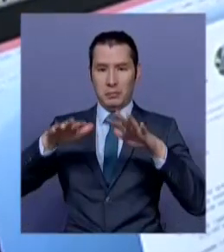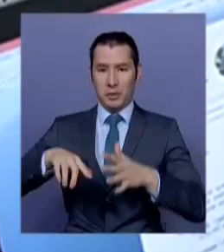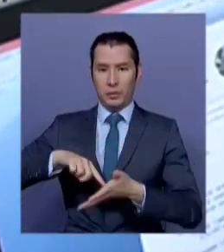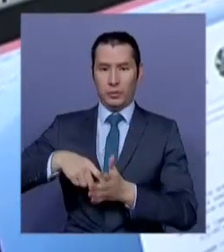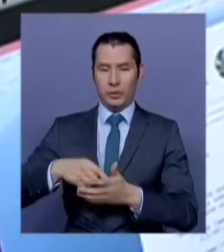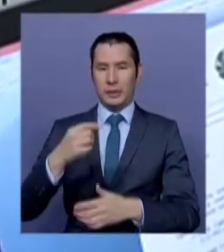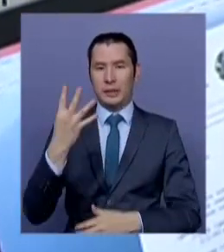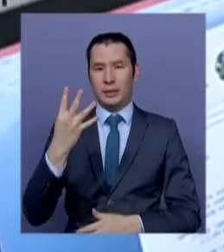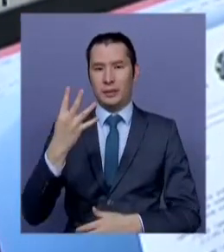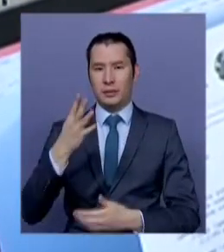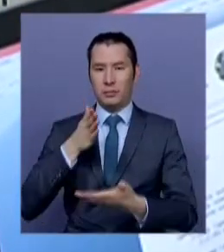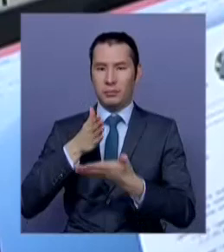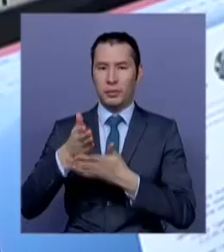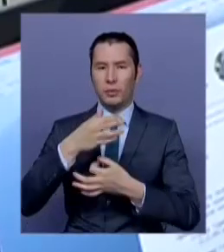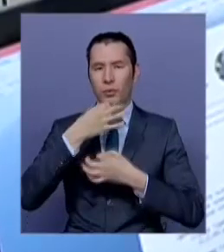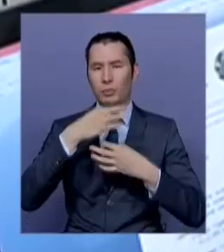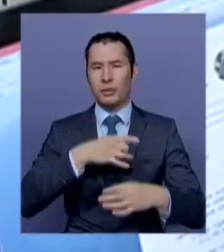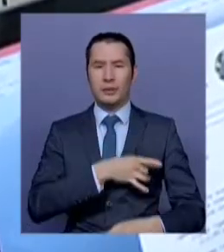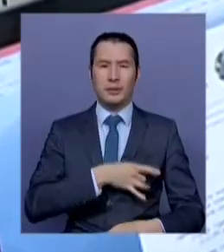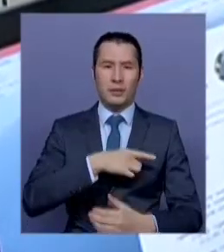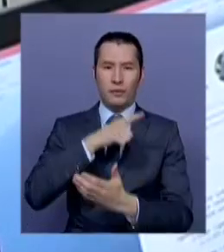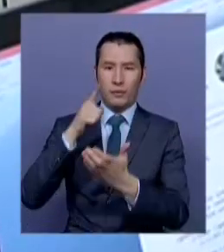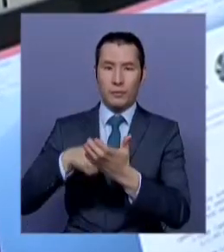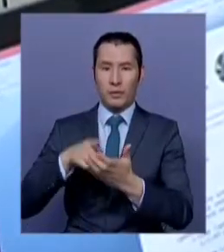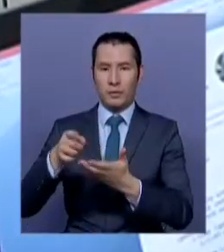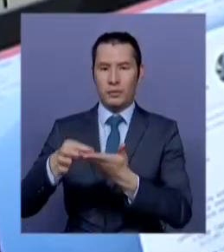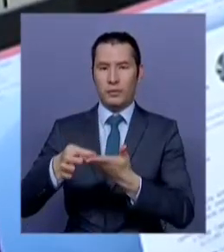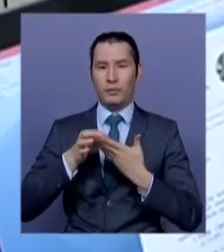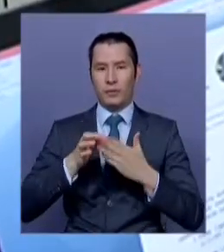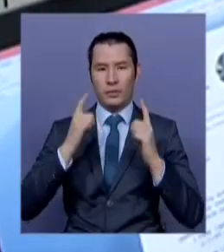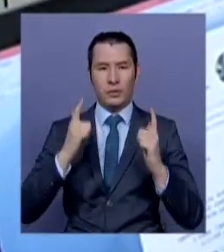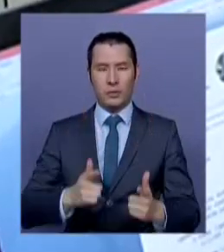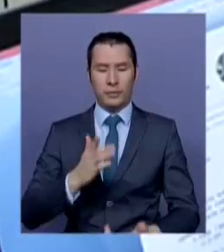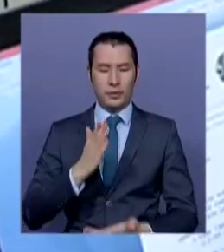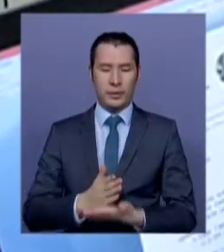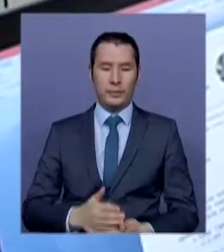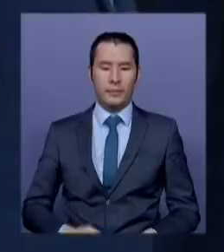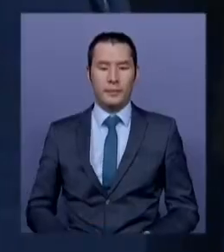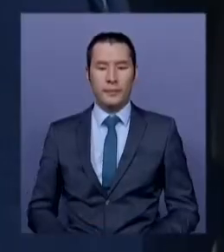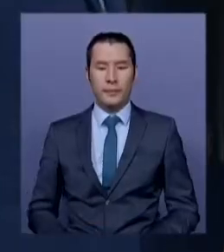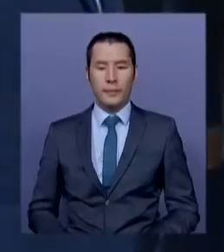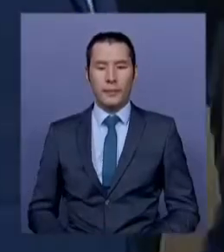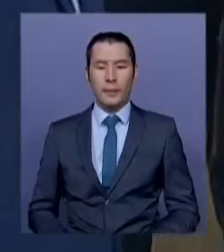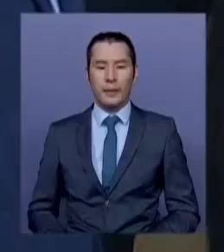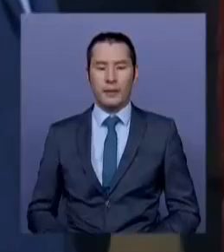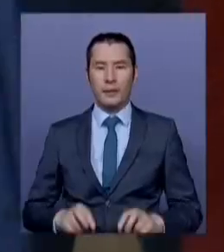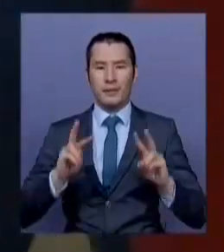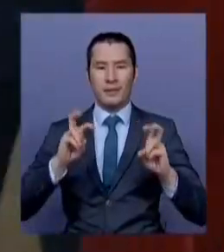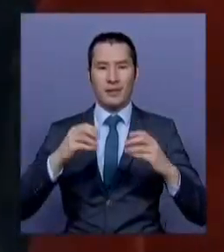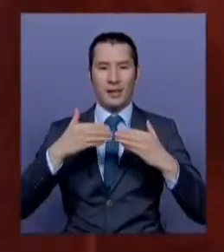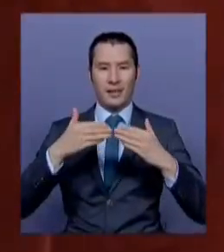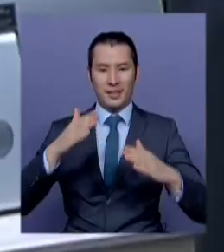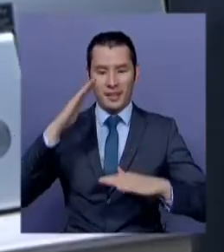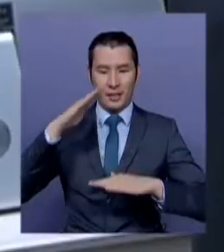тұрған фронт офиске келіп, әр сала мамандарынан өздерін толғандырған сұрақтарына жауап ала алады. Ашық әкімдікте қызмет